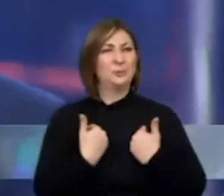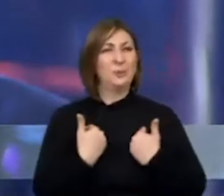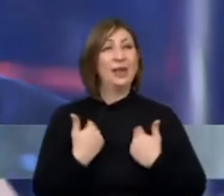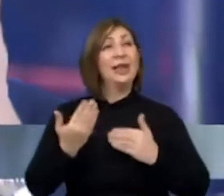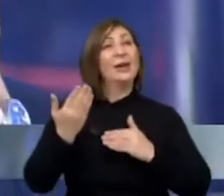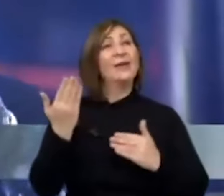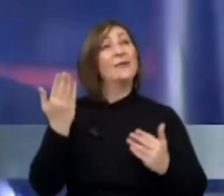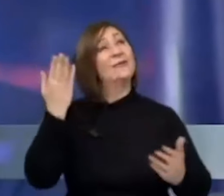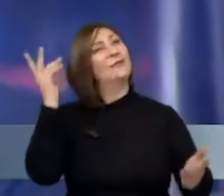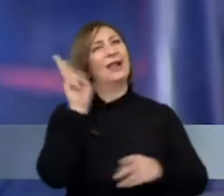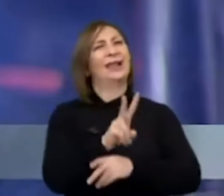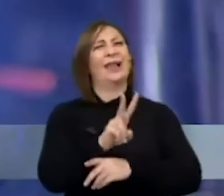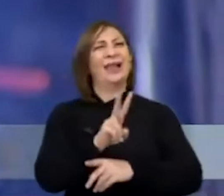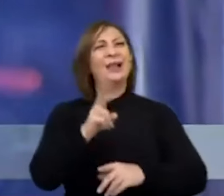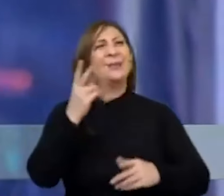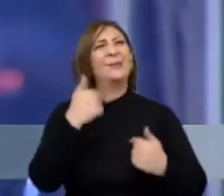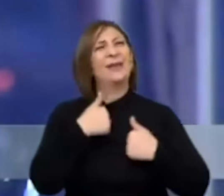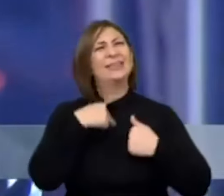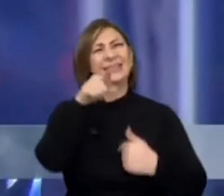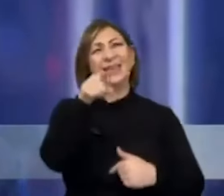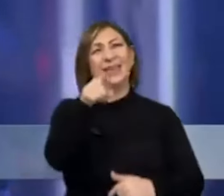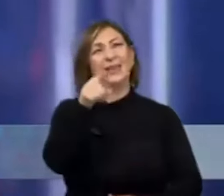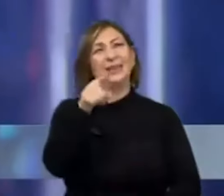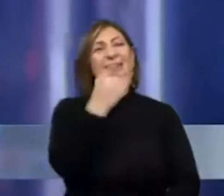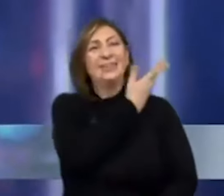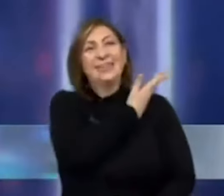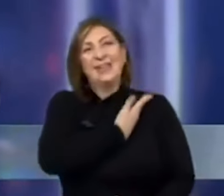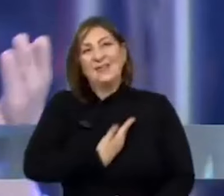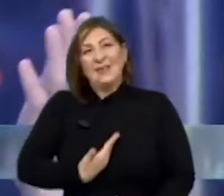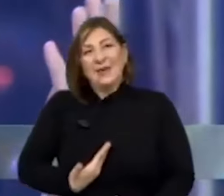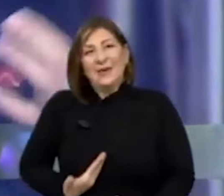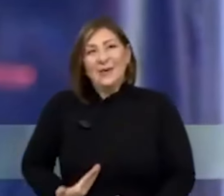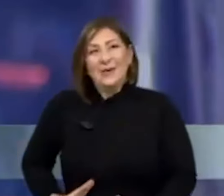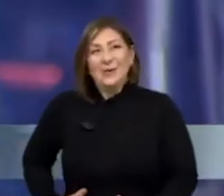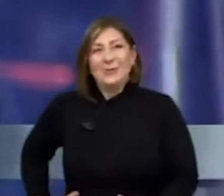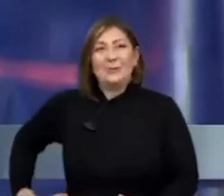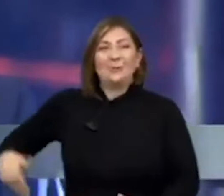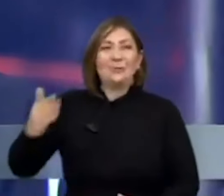sayıyormuşum. Vallahi de ben seni